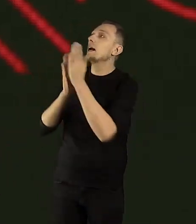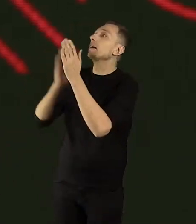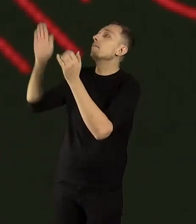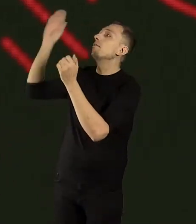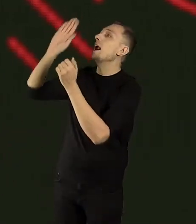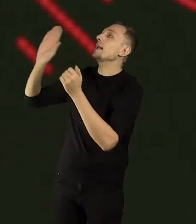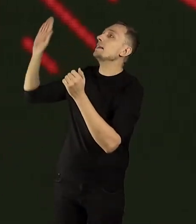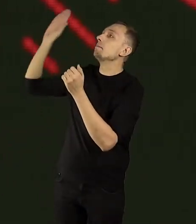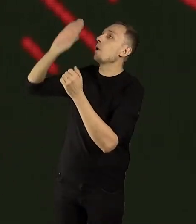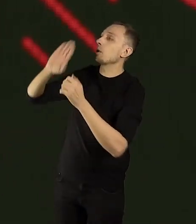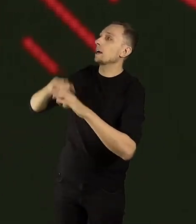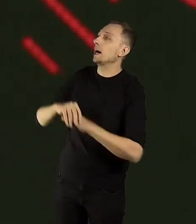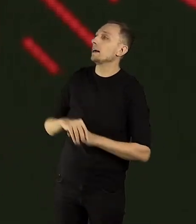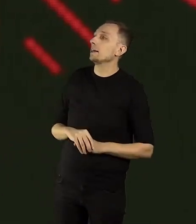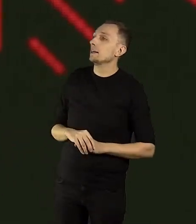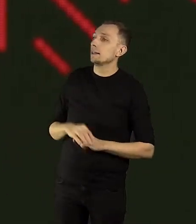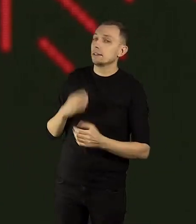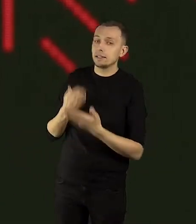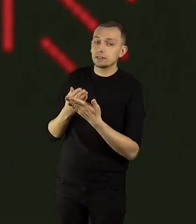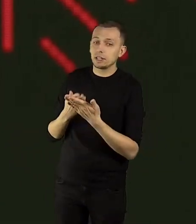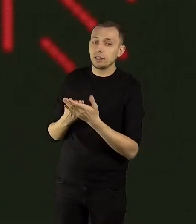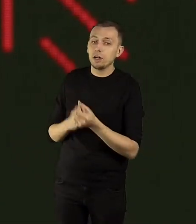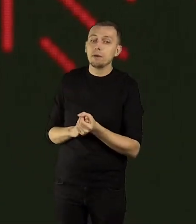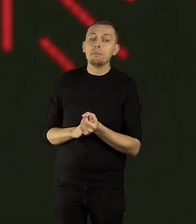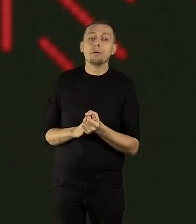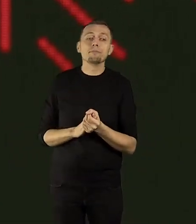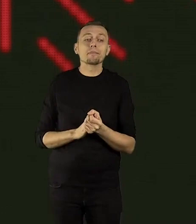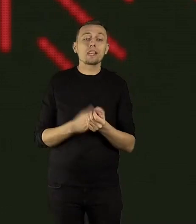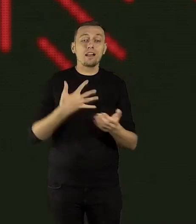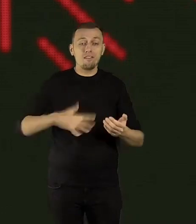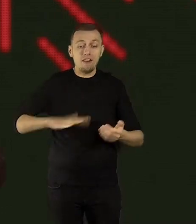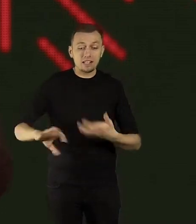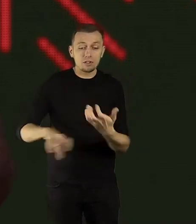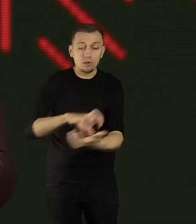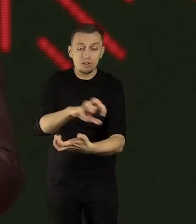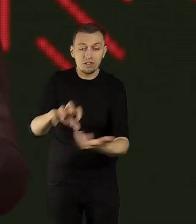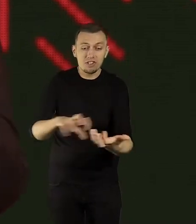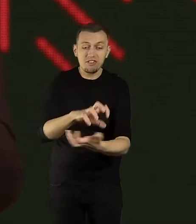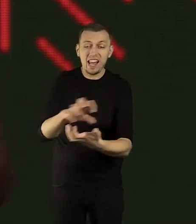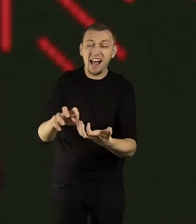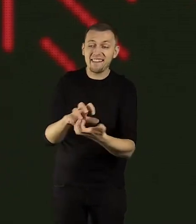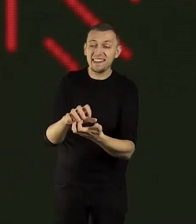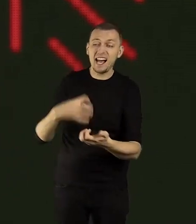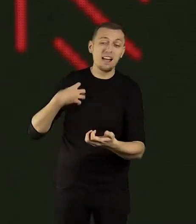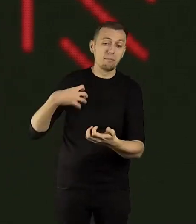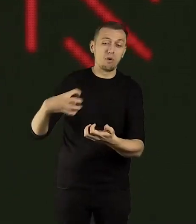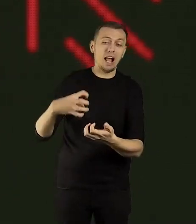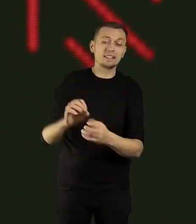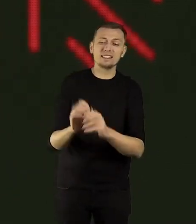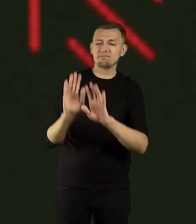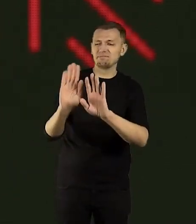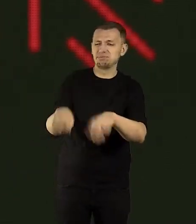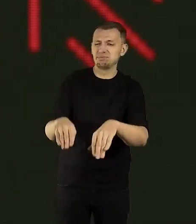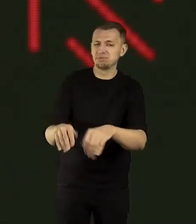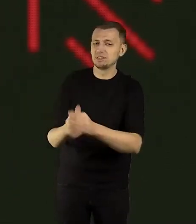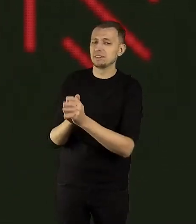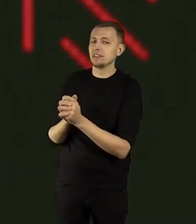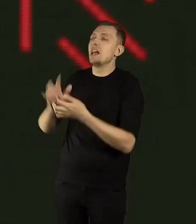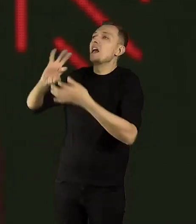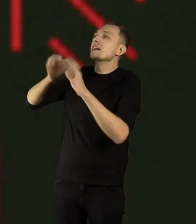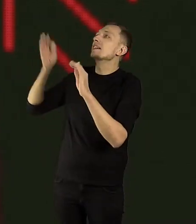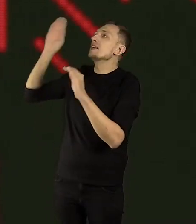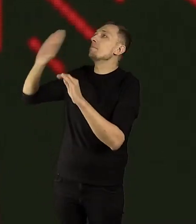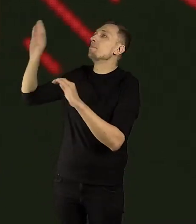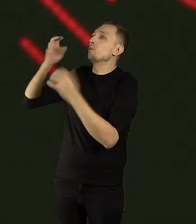fałszywych, humanistycznych wartości tego świata. Kiedy Bóg przygotowuje się do jakiegoś ruchu, zaskakuje